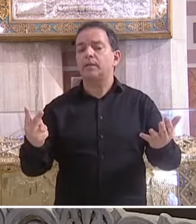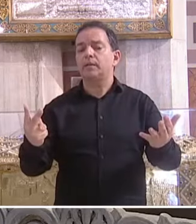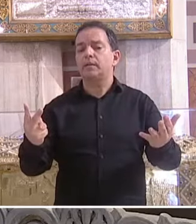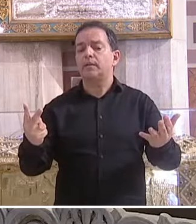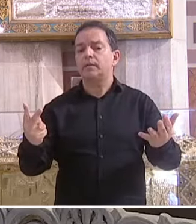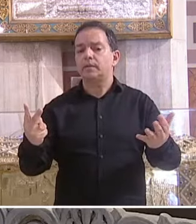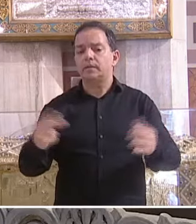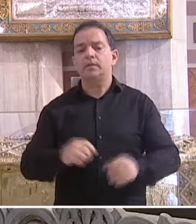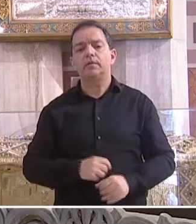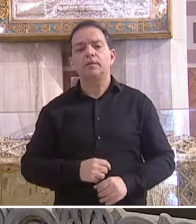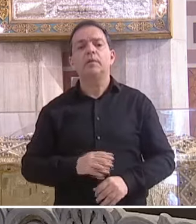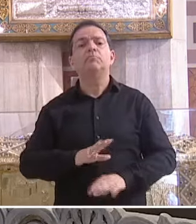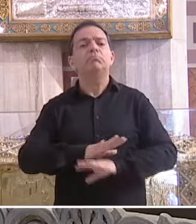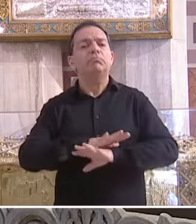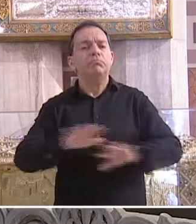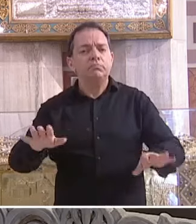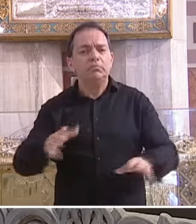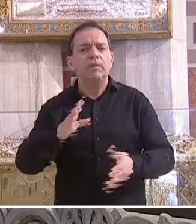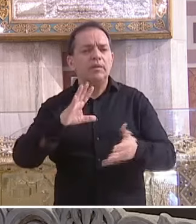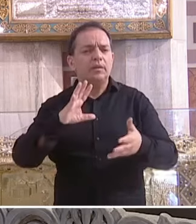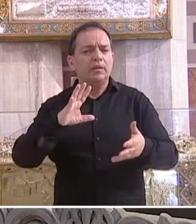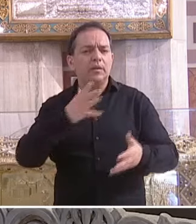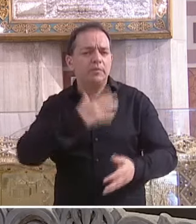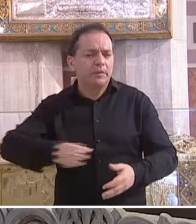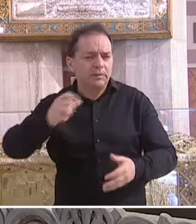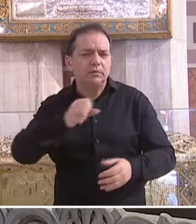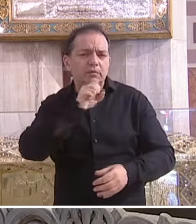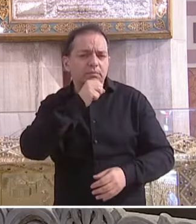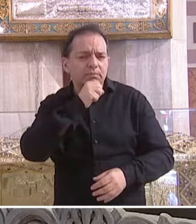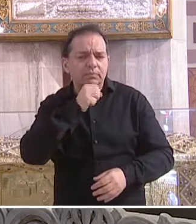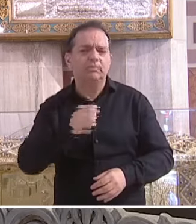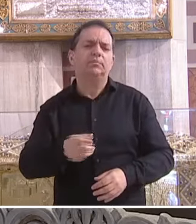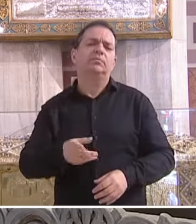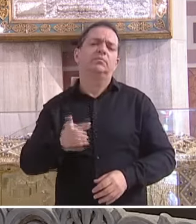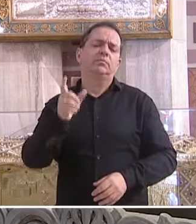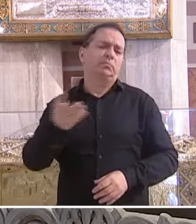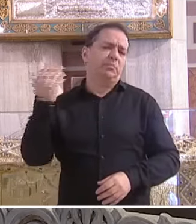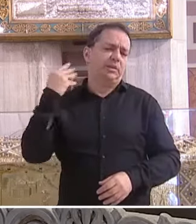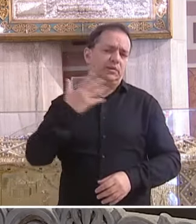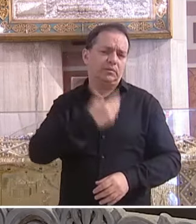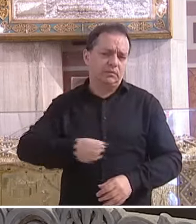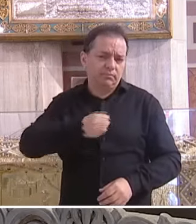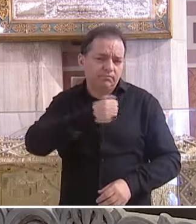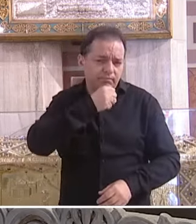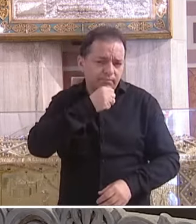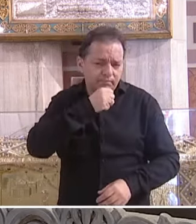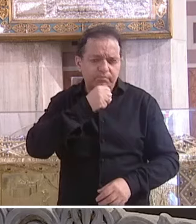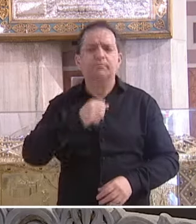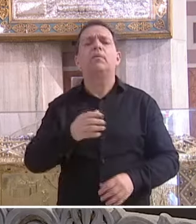διαδέχεται στον Οικουμενικό Θρόνο τον γέροντα και προστάτη του, τον